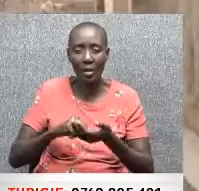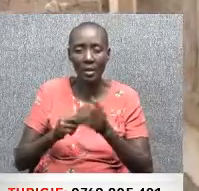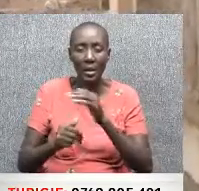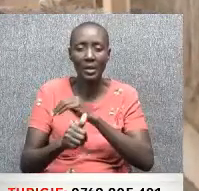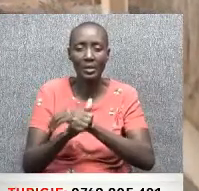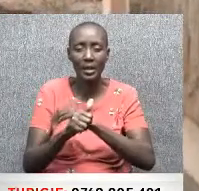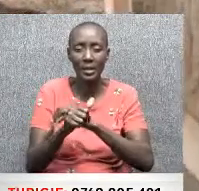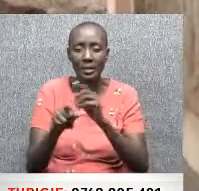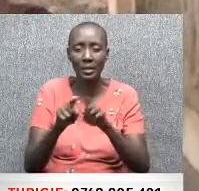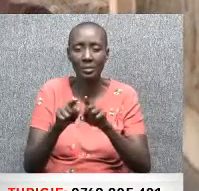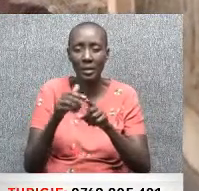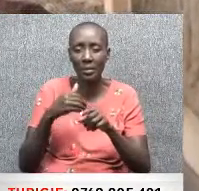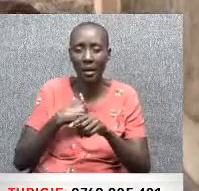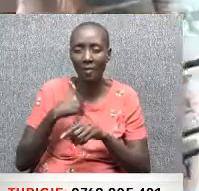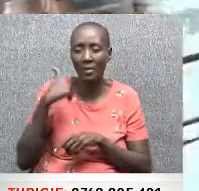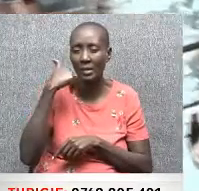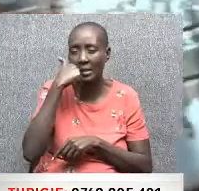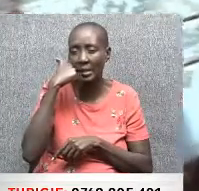na magonjwa.